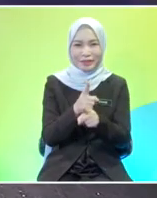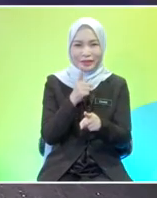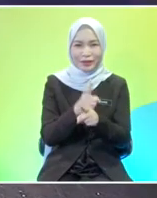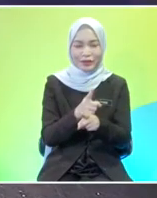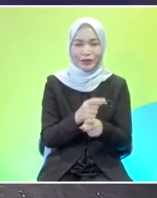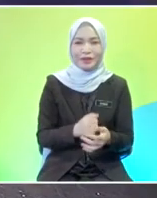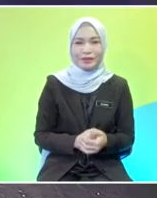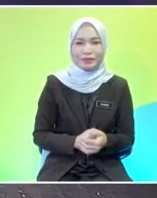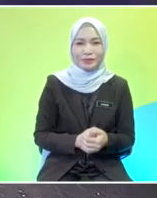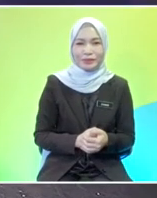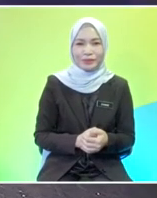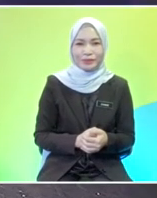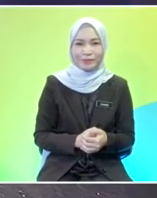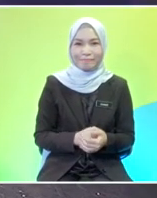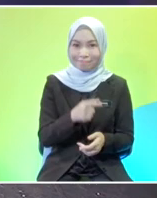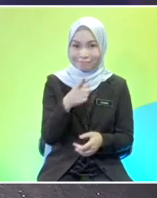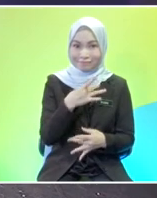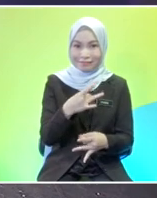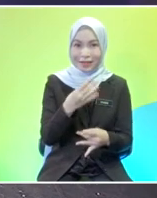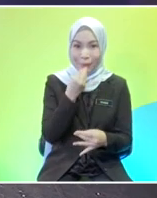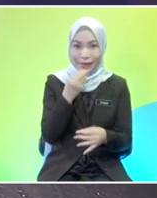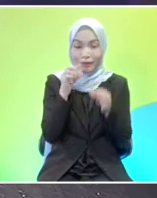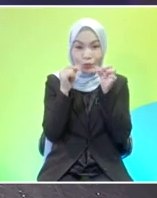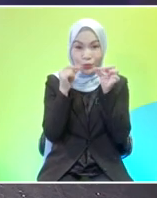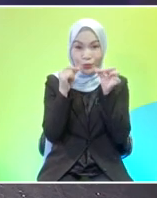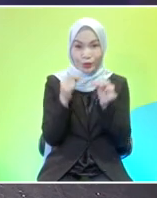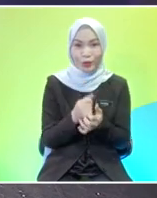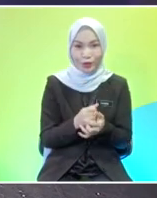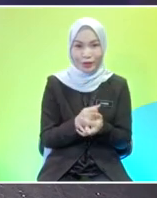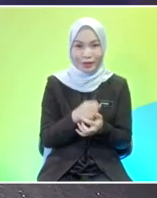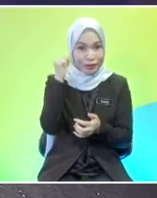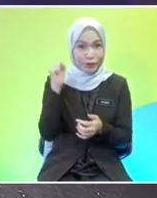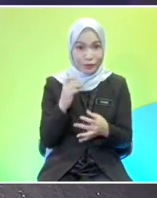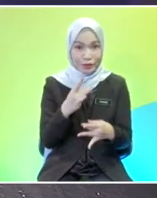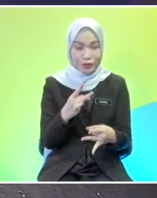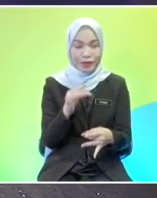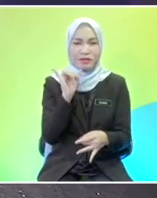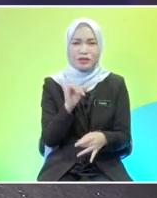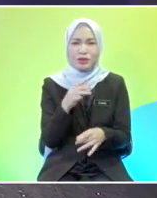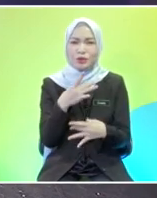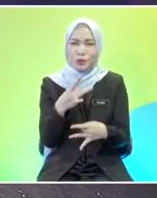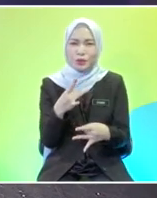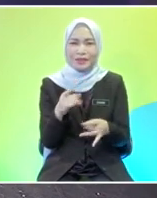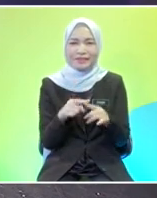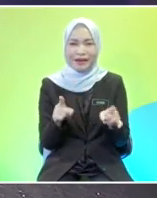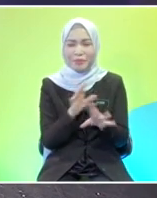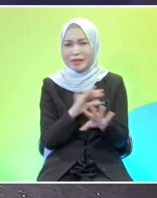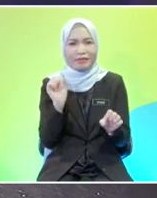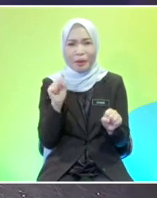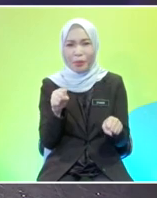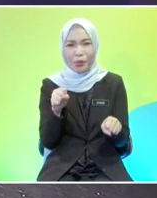sekali saya kasih gua tapi saya juga bukan selalu nanti kita cantik